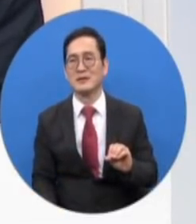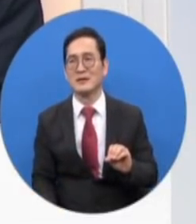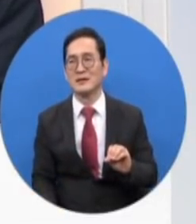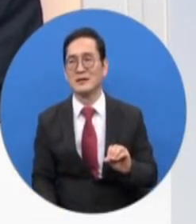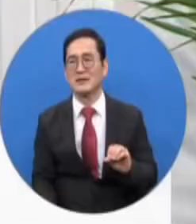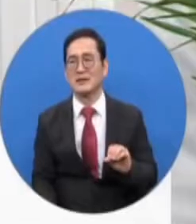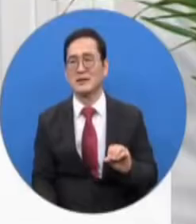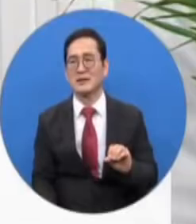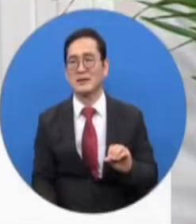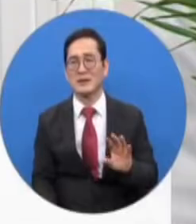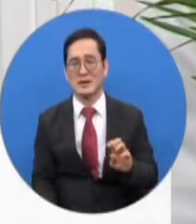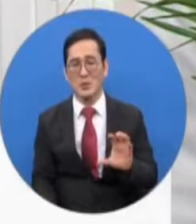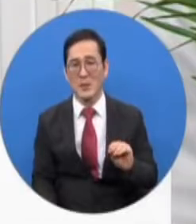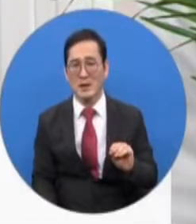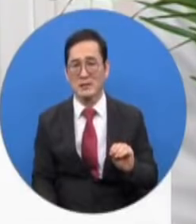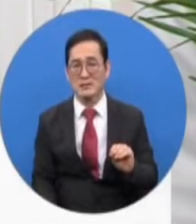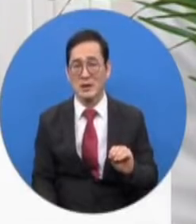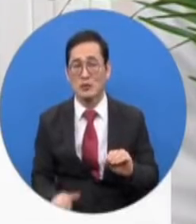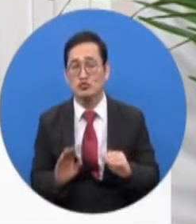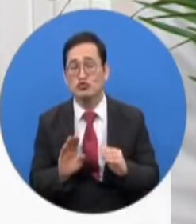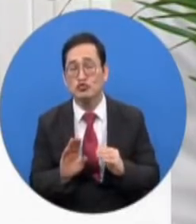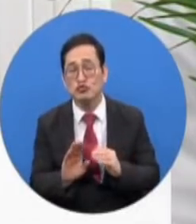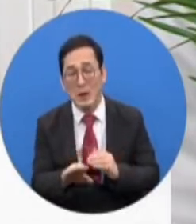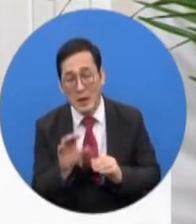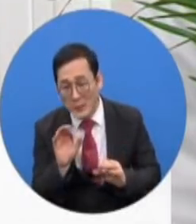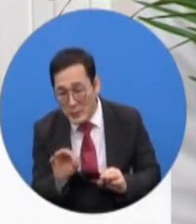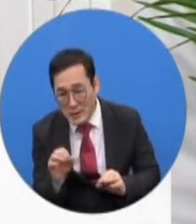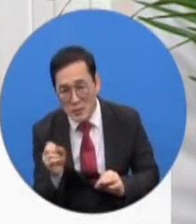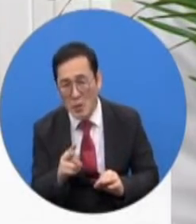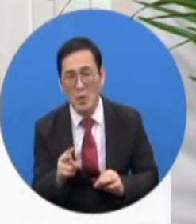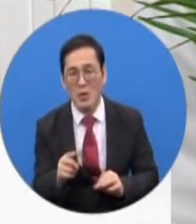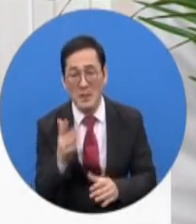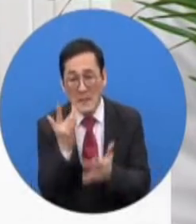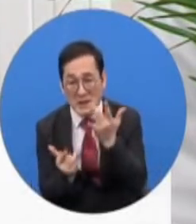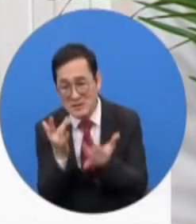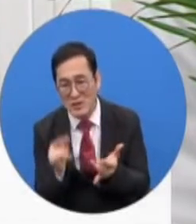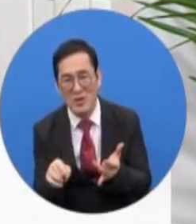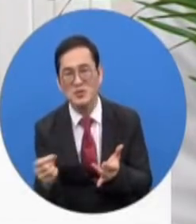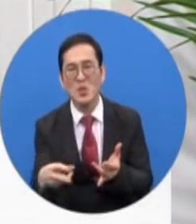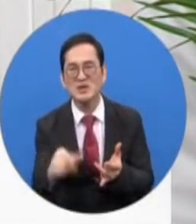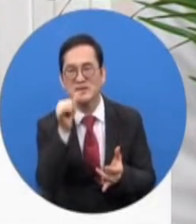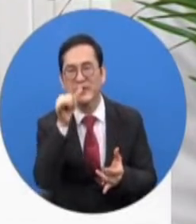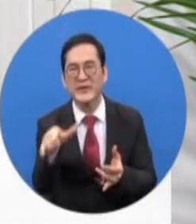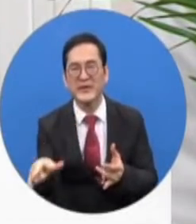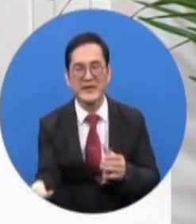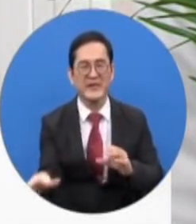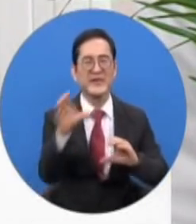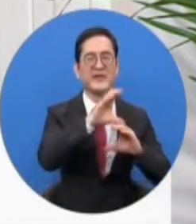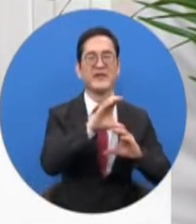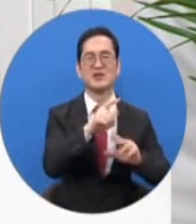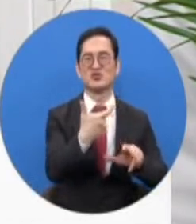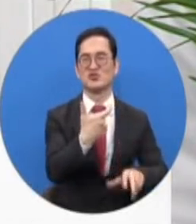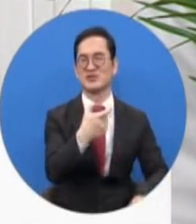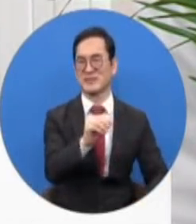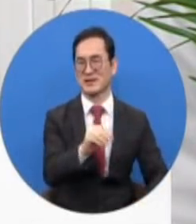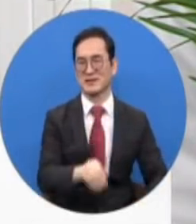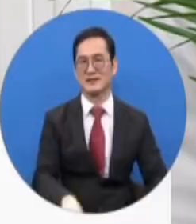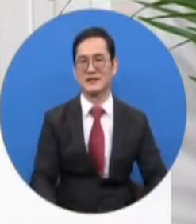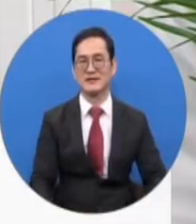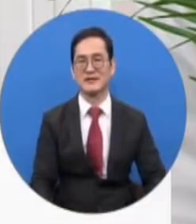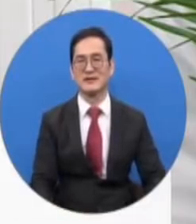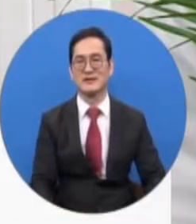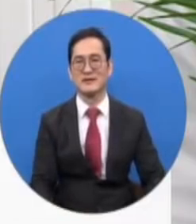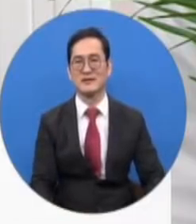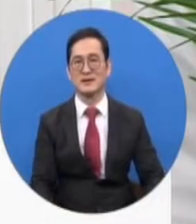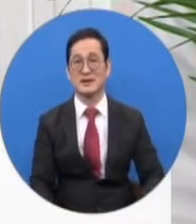명 이상이 폭증한 게 아닌가 싶은데. 아니 누락이 몇 명 됐는지는 밝혔습니까 그러면? 아, 구체 수치는 밝히지 않았죠. 예. 근데 아마도 이제 지금까지는 선별 진료소에서